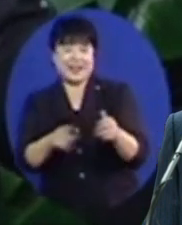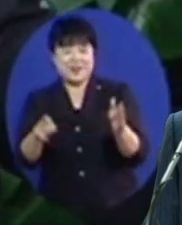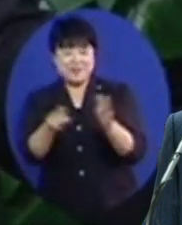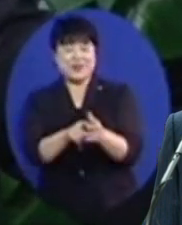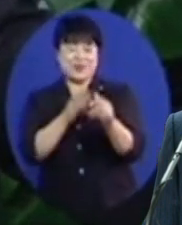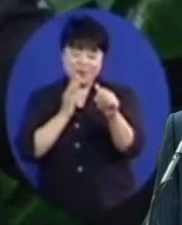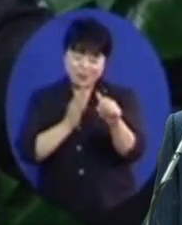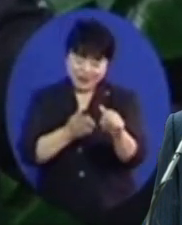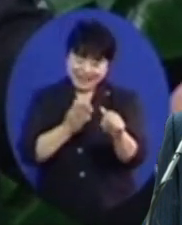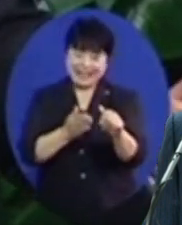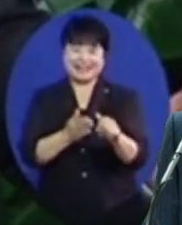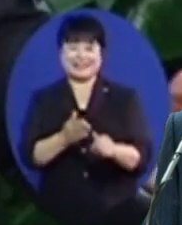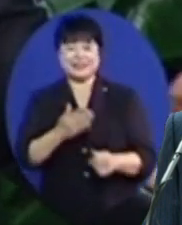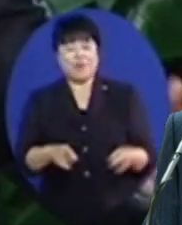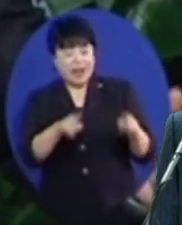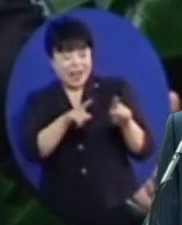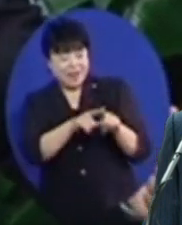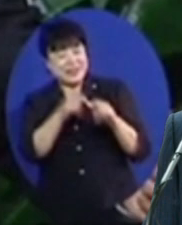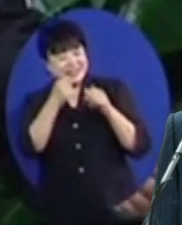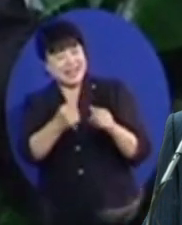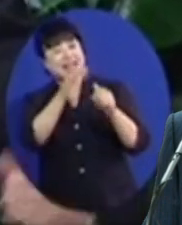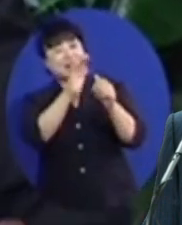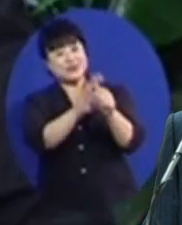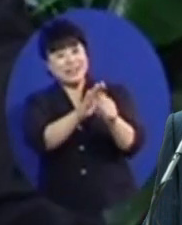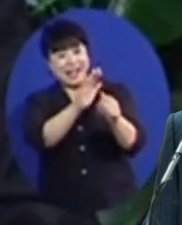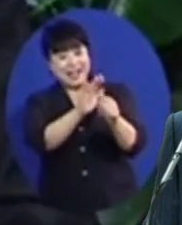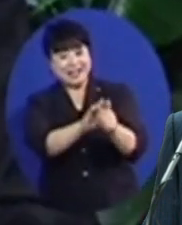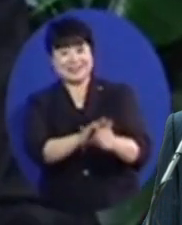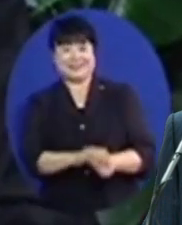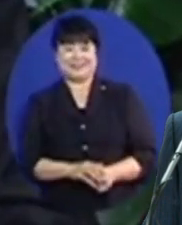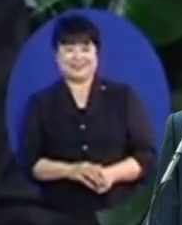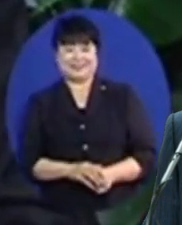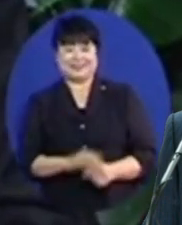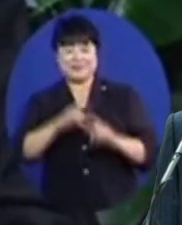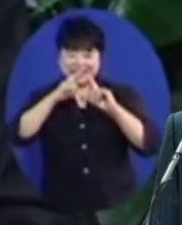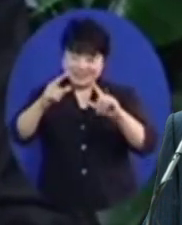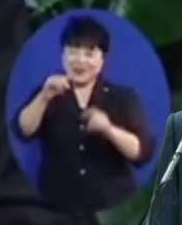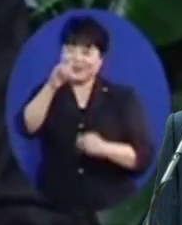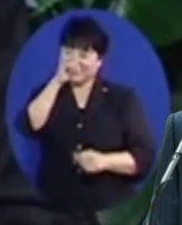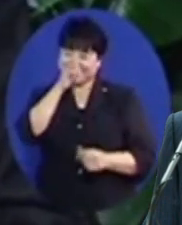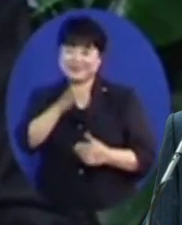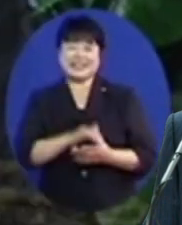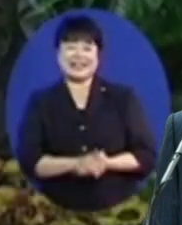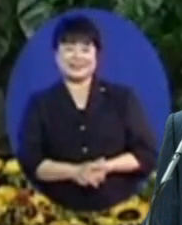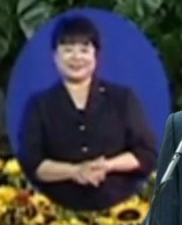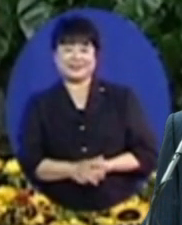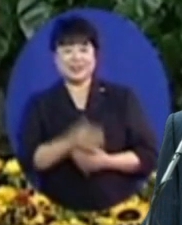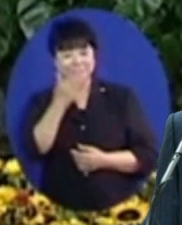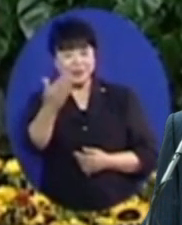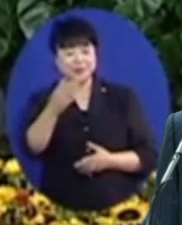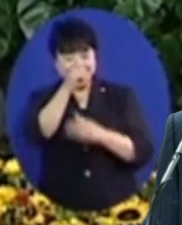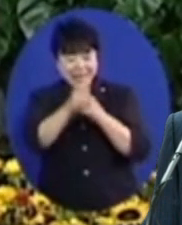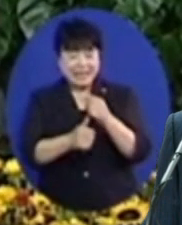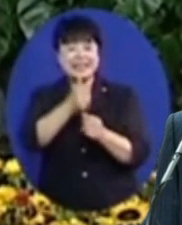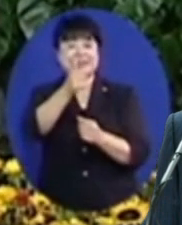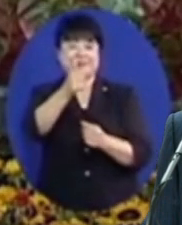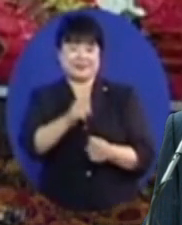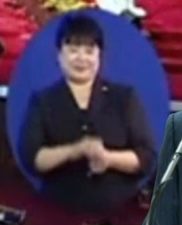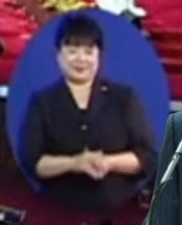구하라, 내가 너와 함께 살아주마, 그렇게 말씀하고 계시는 것입니다. 여러분, 이 하나님을 우리가